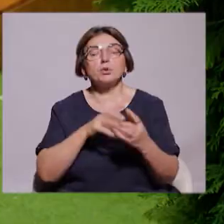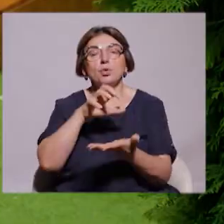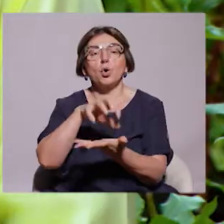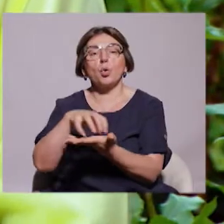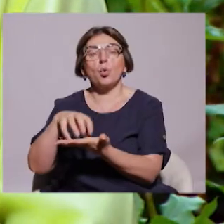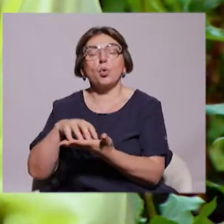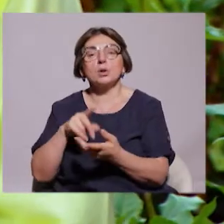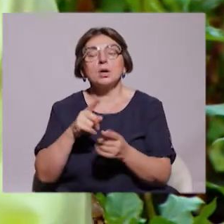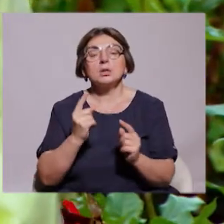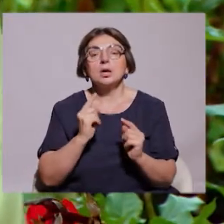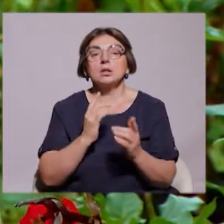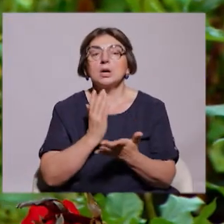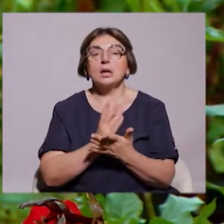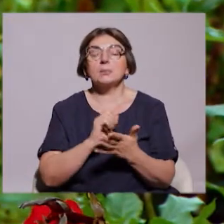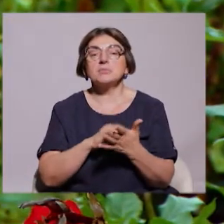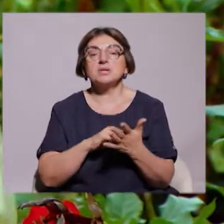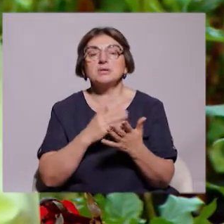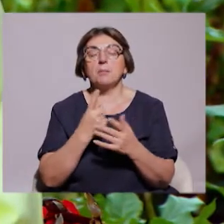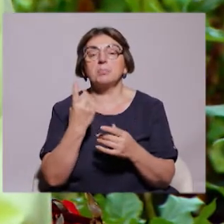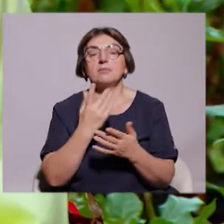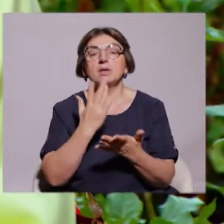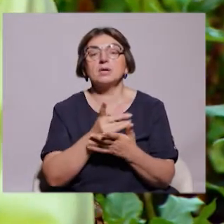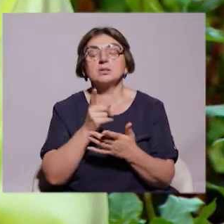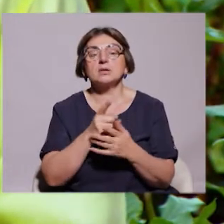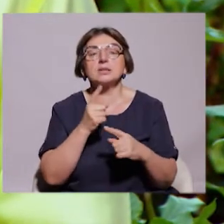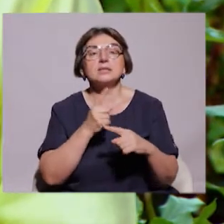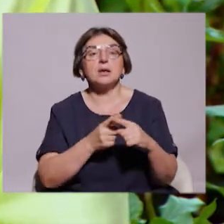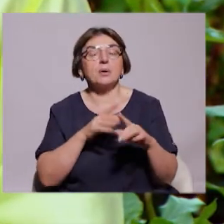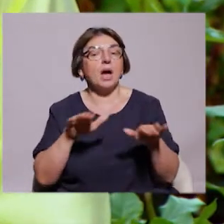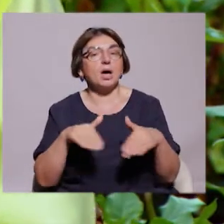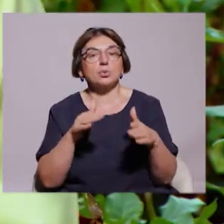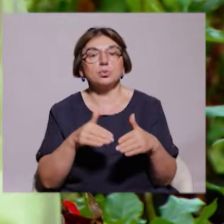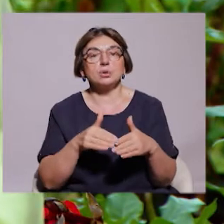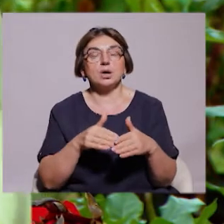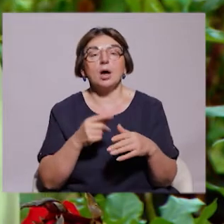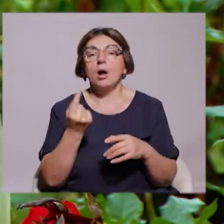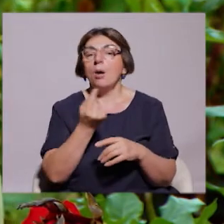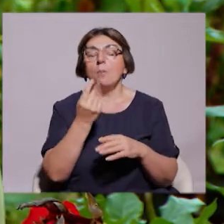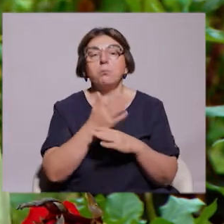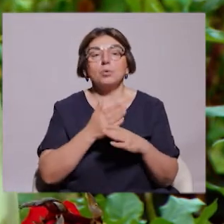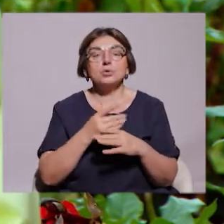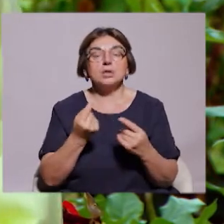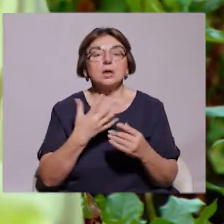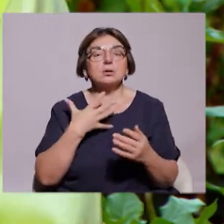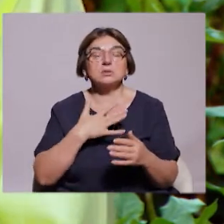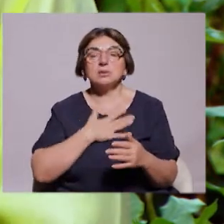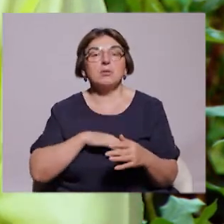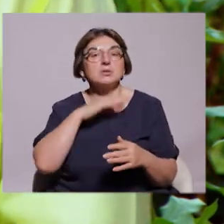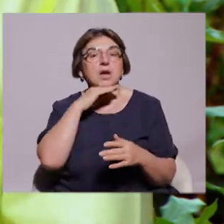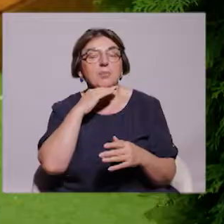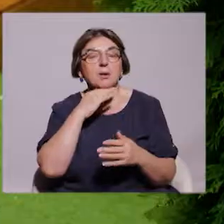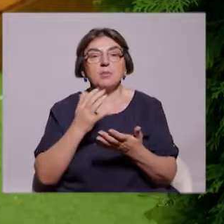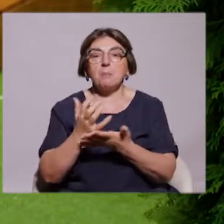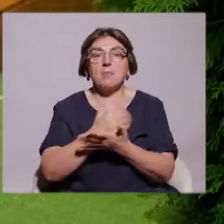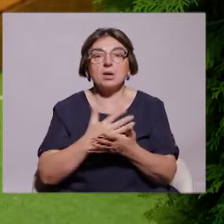ეს მიზეზები. Პირველი ის იყო, რომ საბერძნეთს არ ჰქონდა ხორბლისა და მარცვლეულის საკმარისი მარაგი, რითაც იგი მოახდენდა თავისი მოსახლეობის